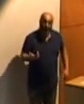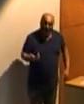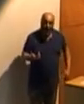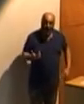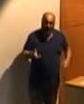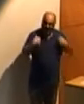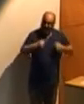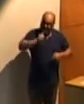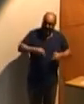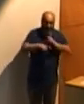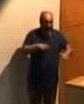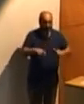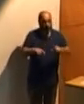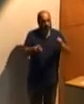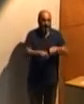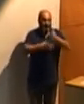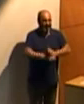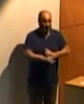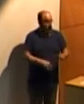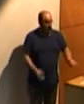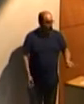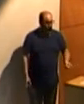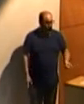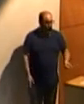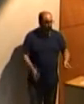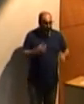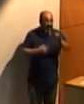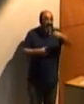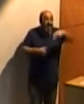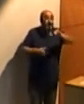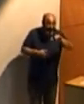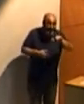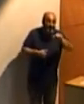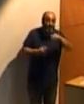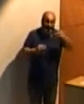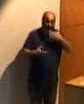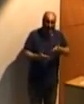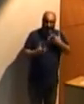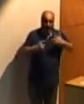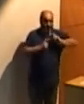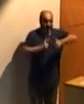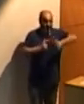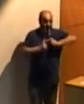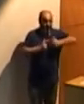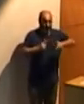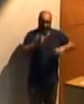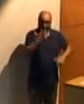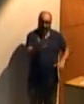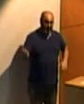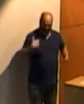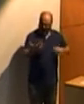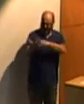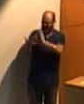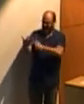faire ce que je vais demander de faire car en effet l'épigénétique peut faire en sorte que le lego que l'ensemble des lego exprime un truc